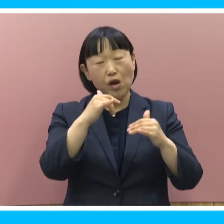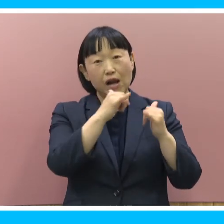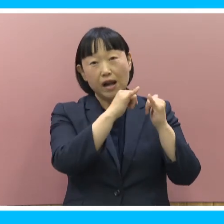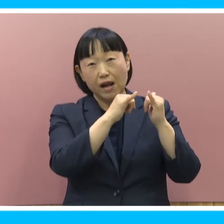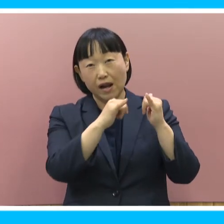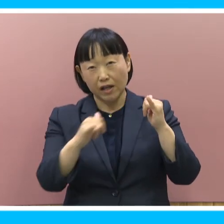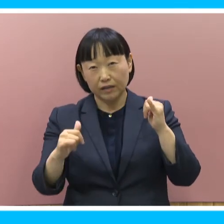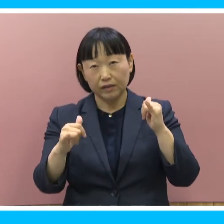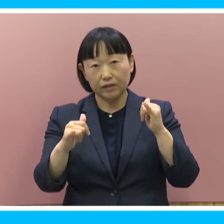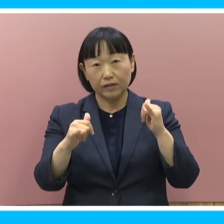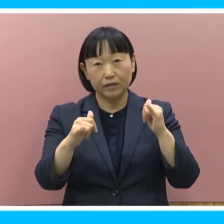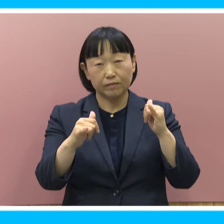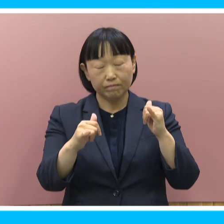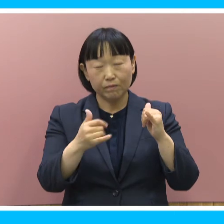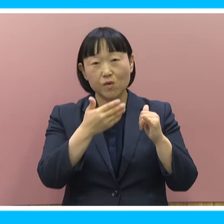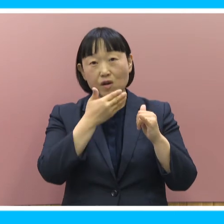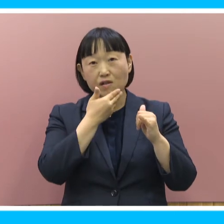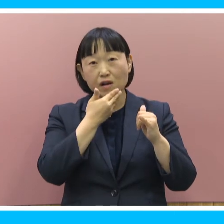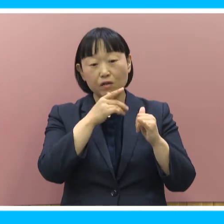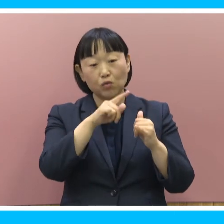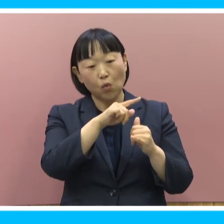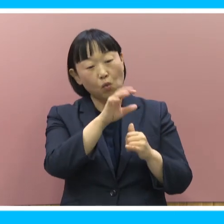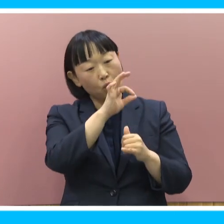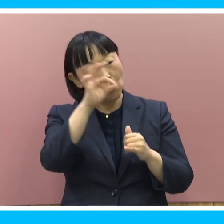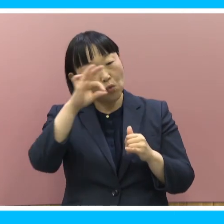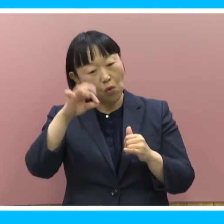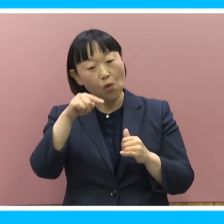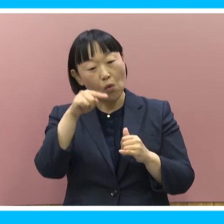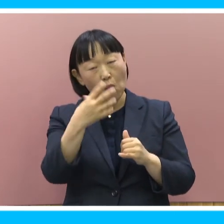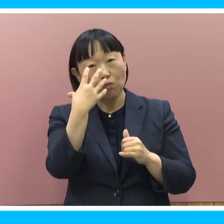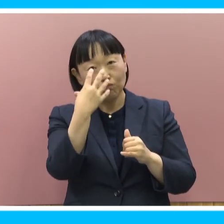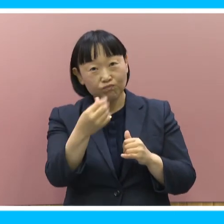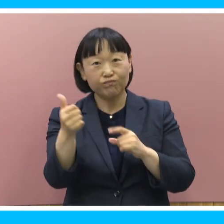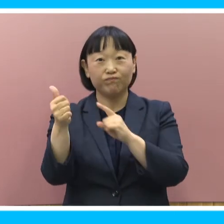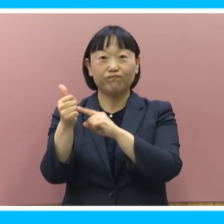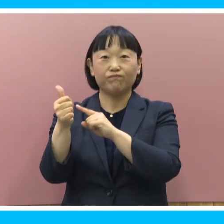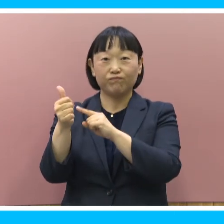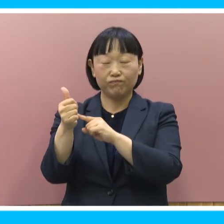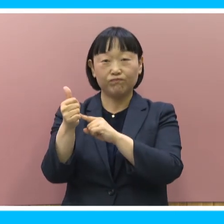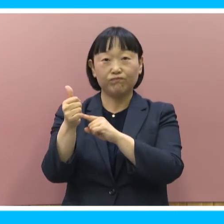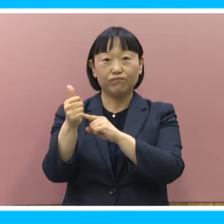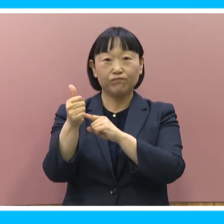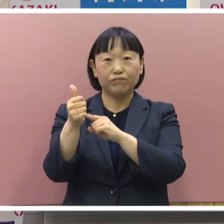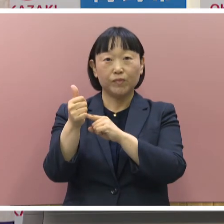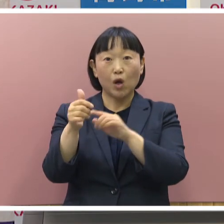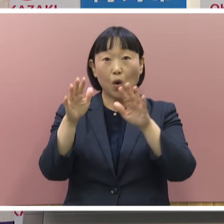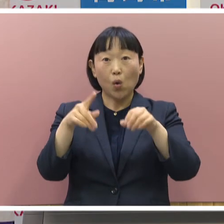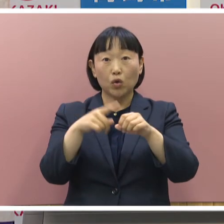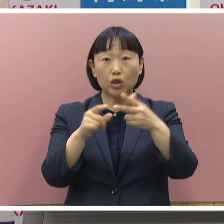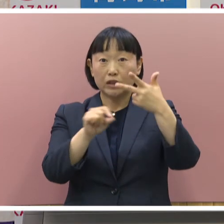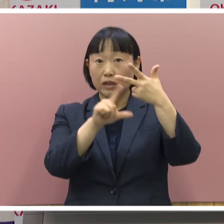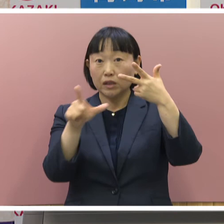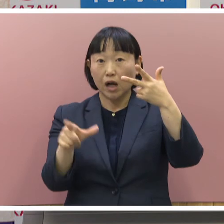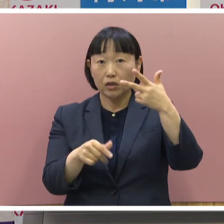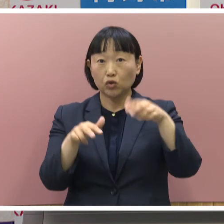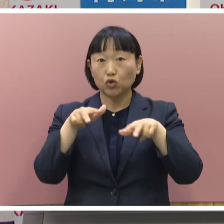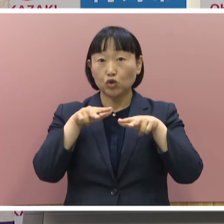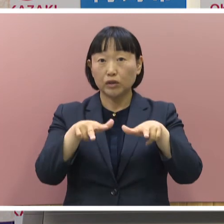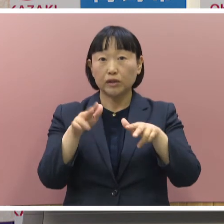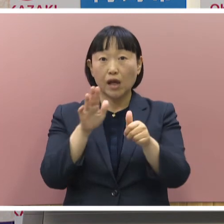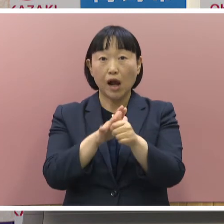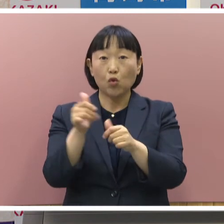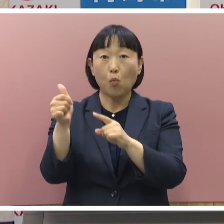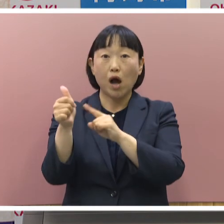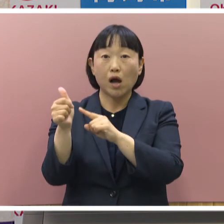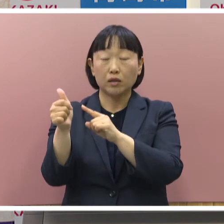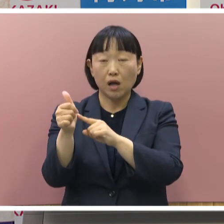られた歴史を大切にしている点について本市に関心をお持ちいただいており、今年の7月には市政アド